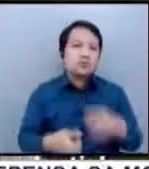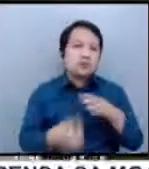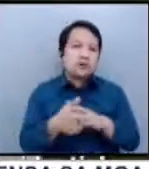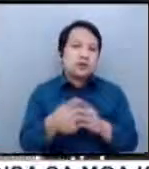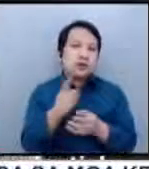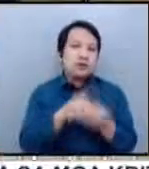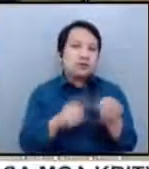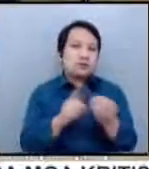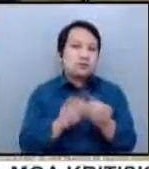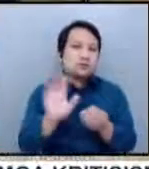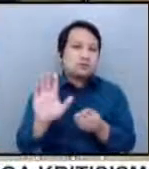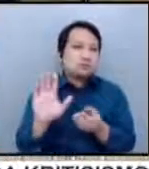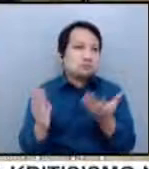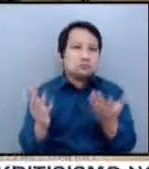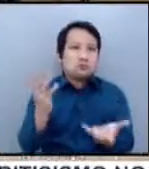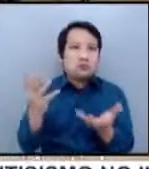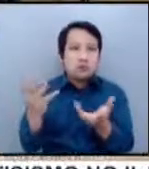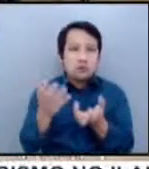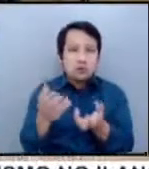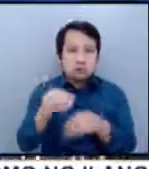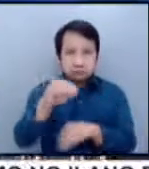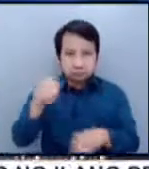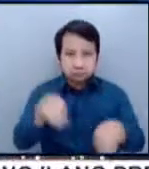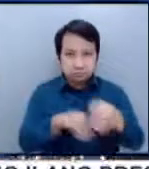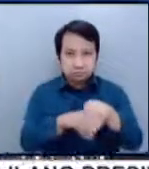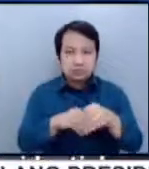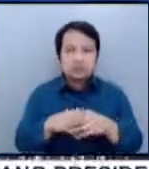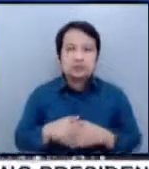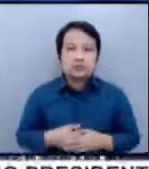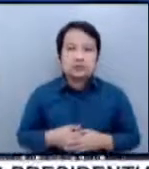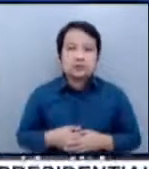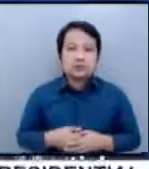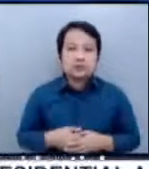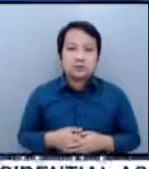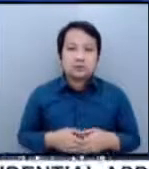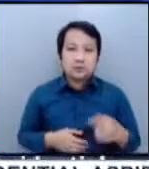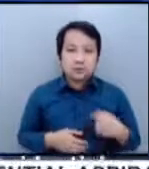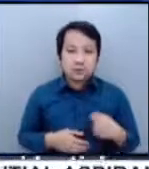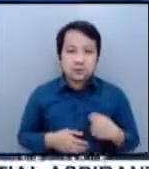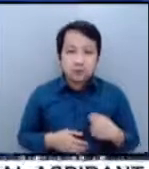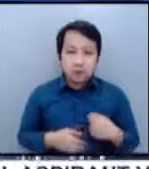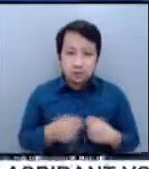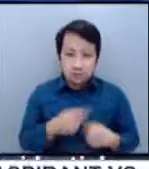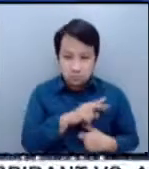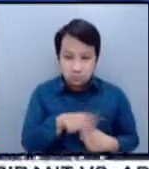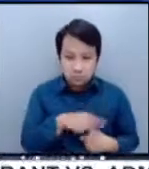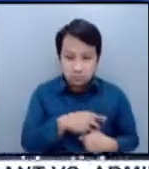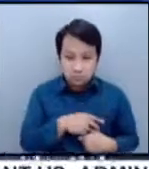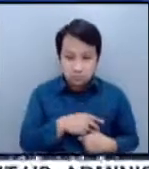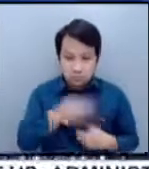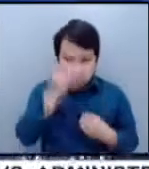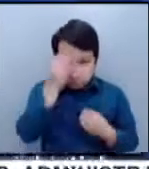mga kandidatong nais humalili sa kanyang pwesto. I will personally